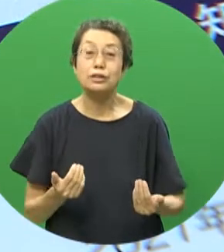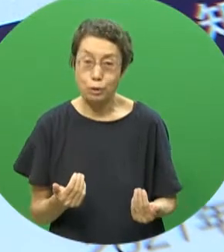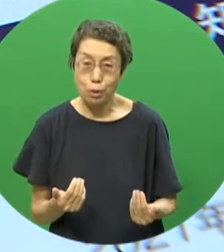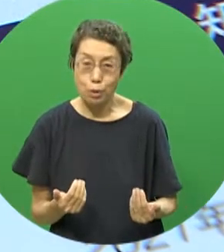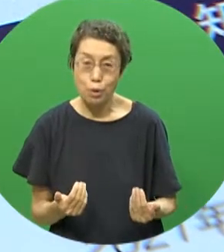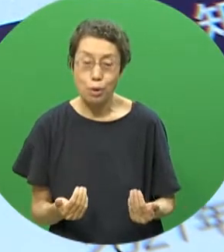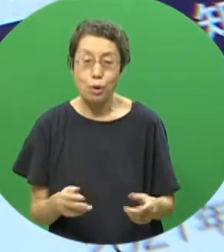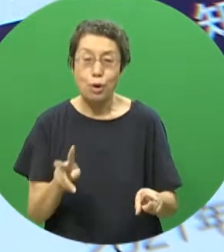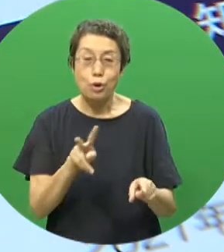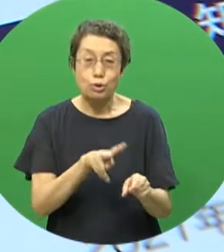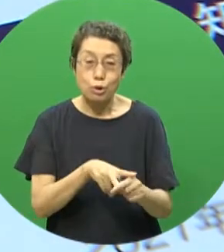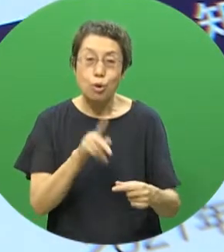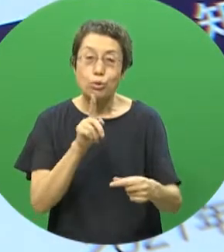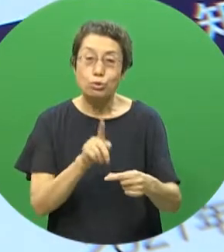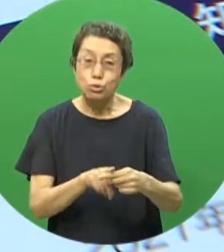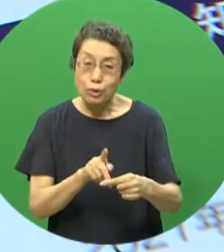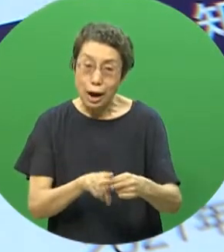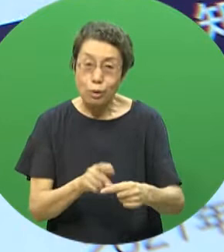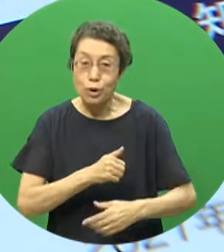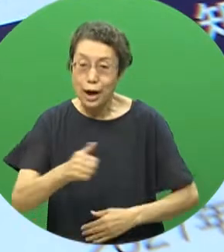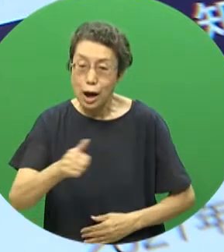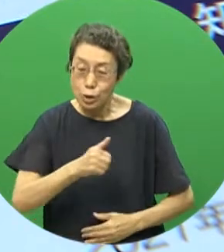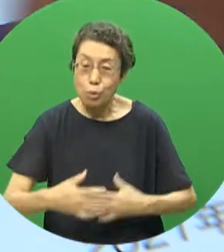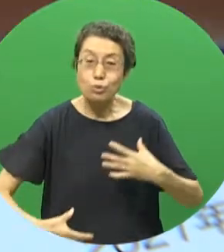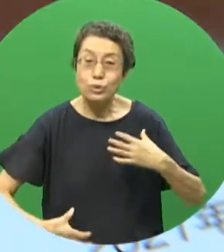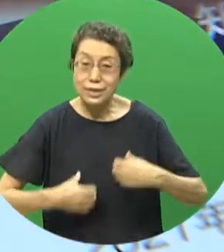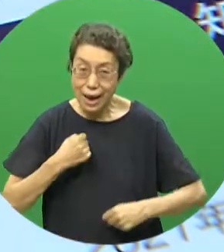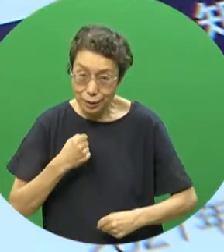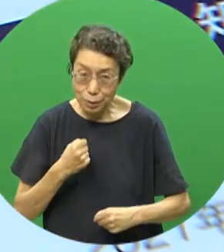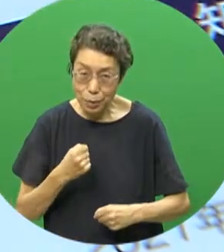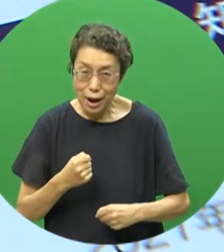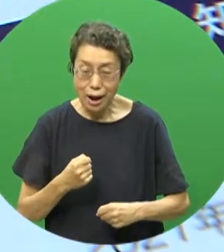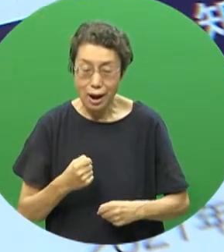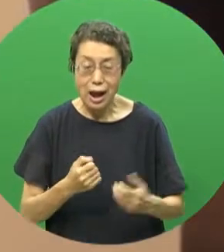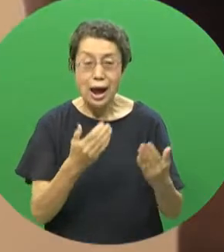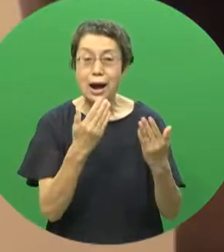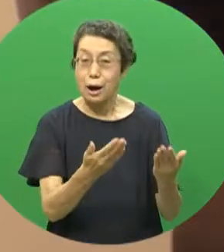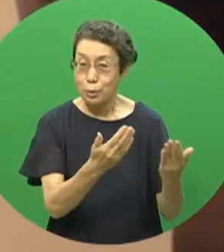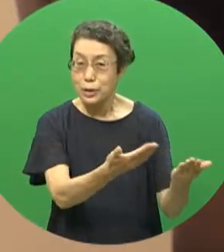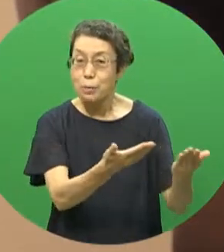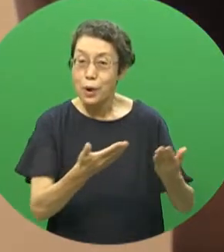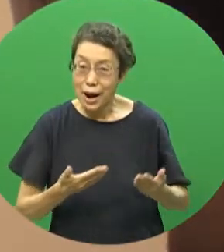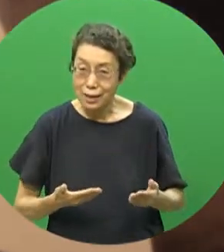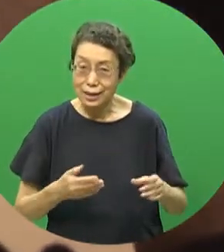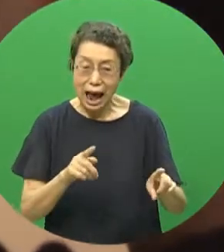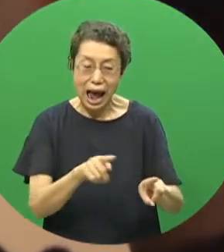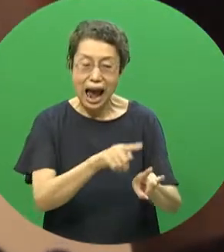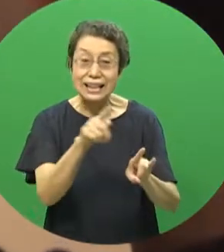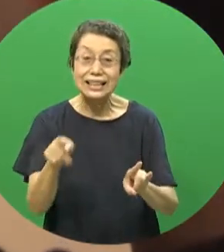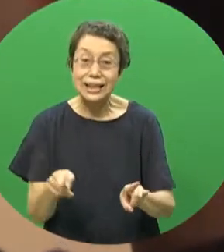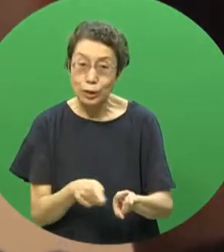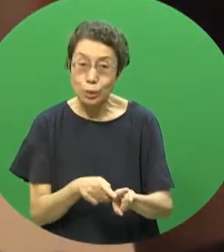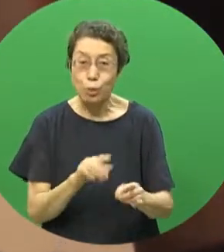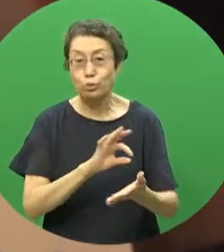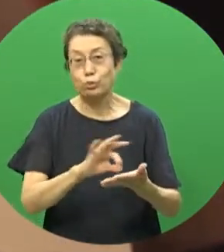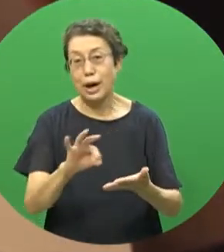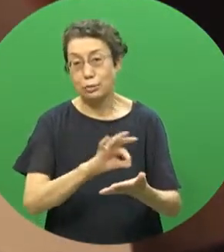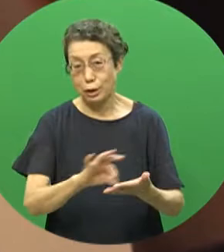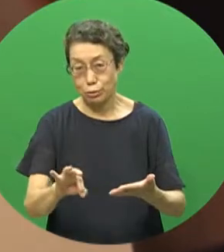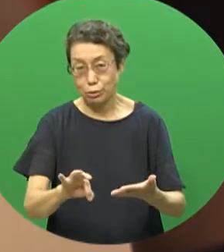九州市立の小中学校などに通う児童や生徒は学校を通じて提供された ID でログインできます